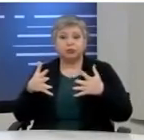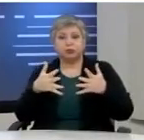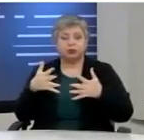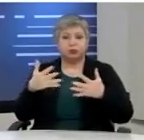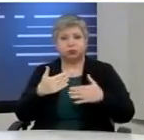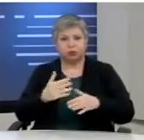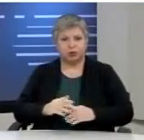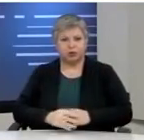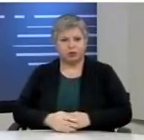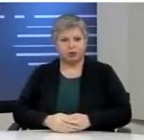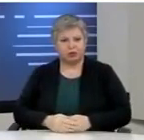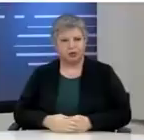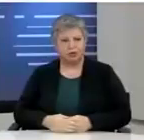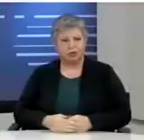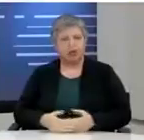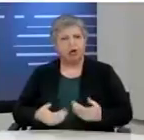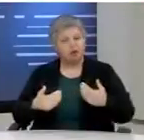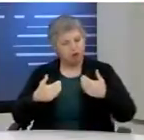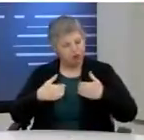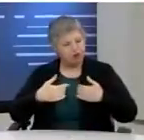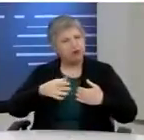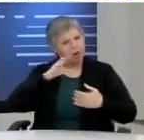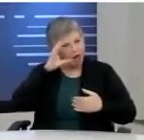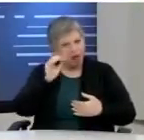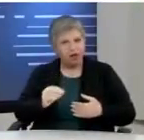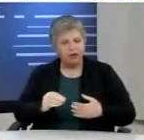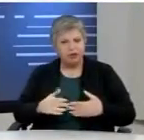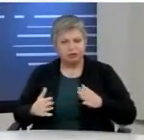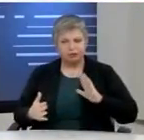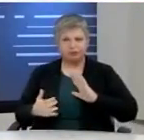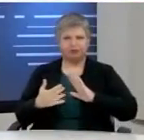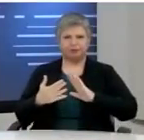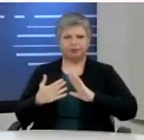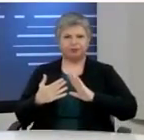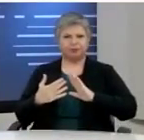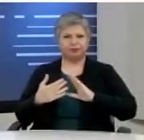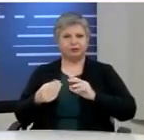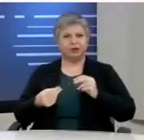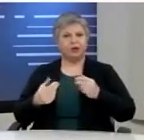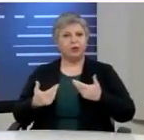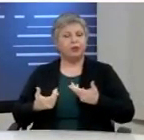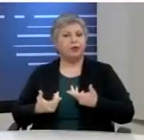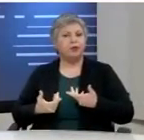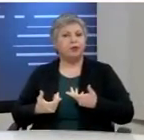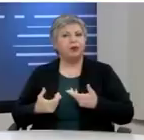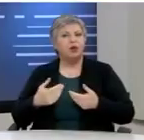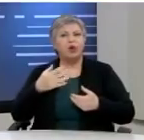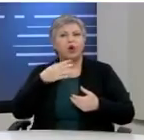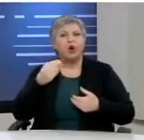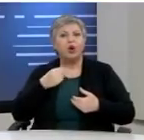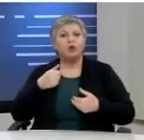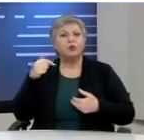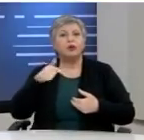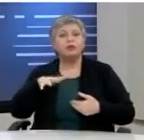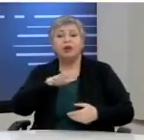Και εμείς είχαμε θέμα γι' αυτό. Και έχουμε θέμα γι' αυτό. Διότι η αστάθεια στην περιοχή θα